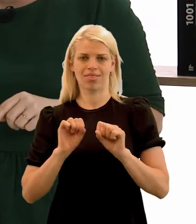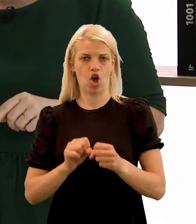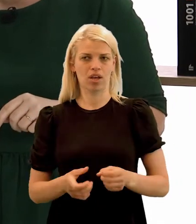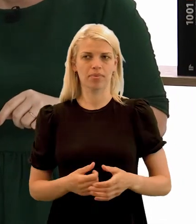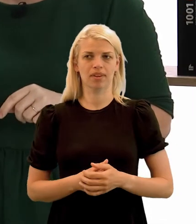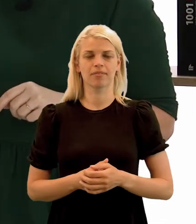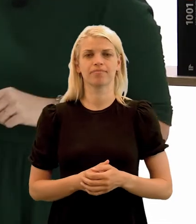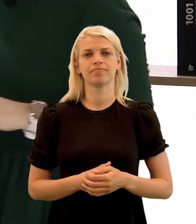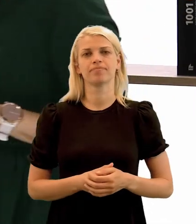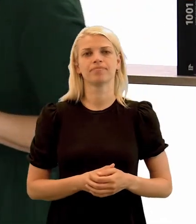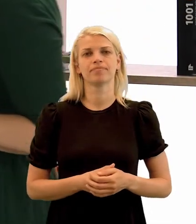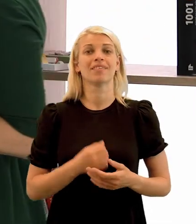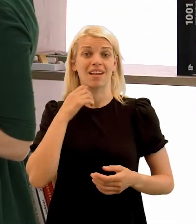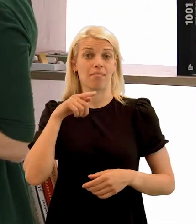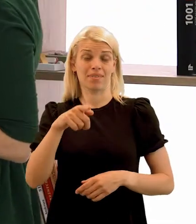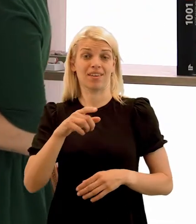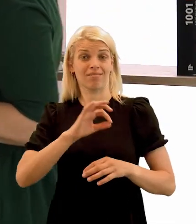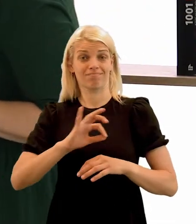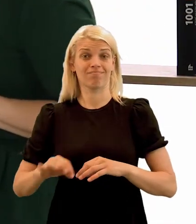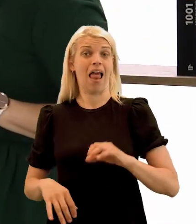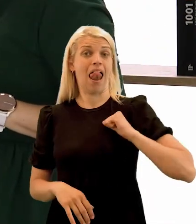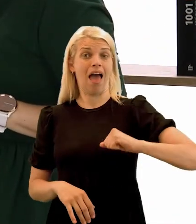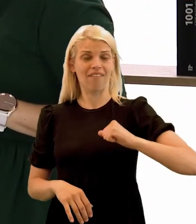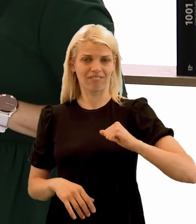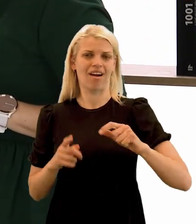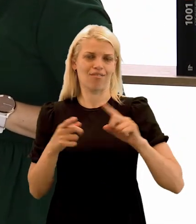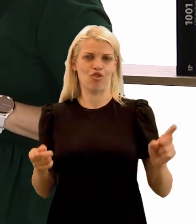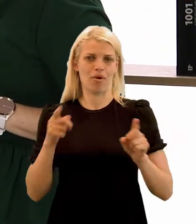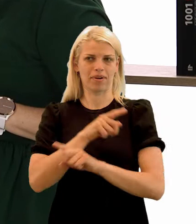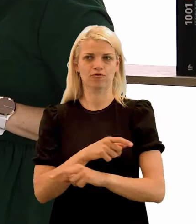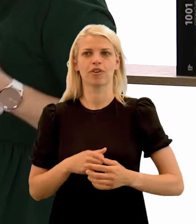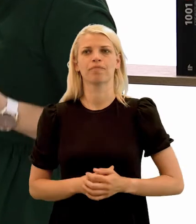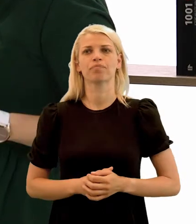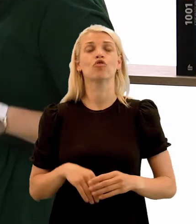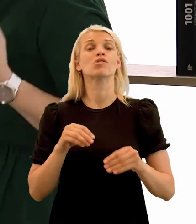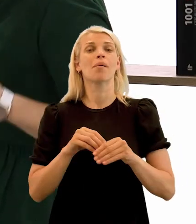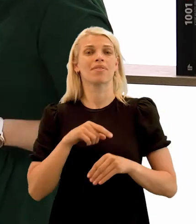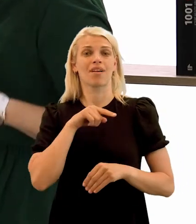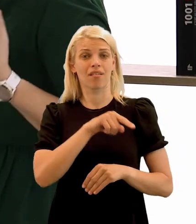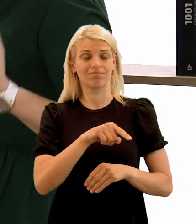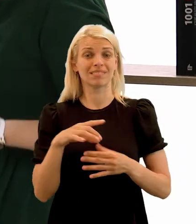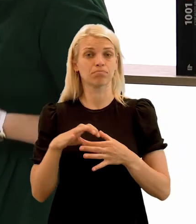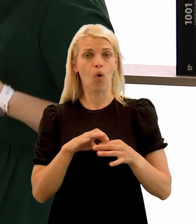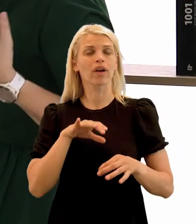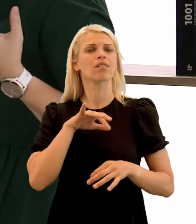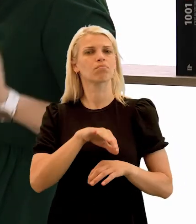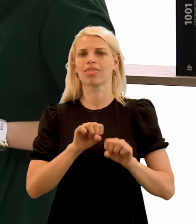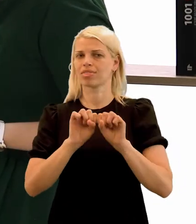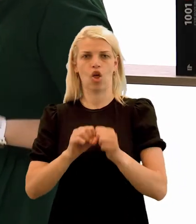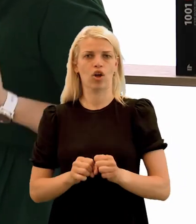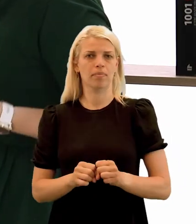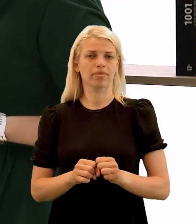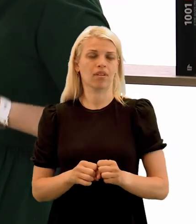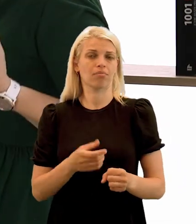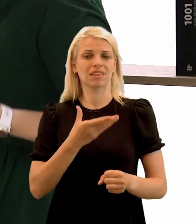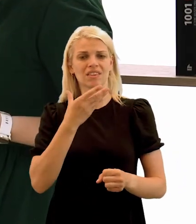máte obrátene. Spojky sú slová, ktoré sú neohybné, pretože ich nevieme nijako